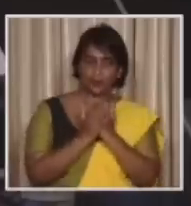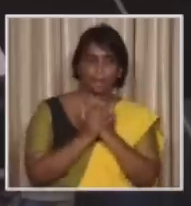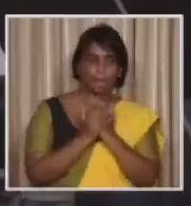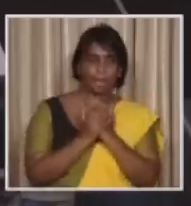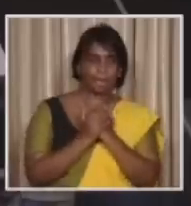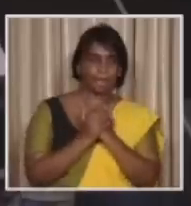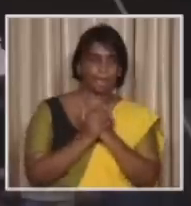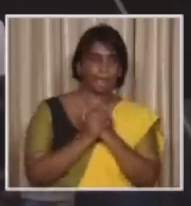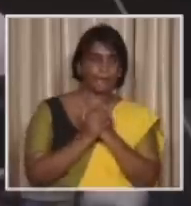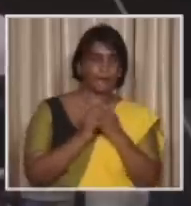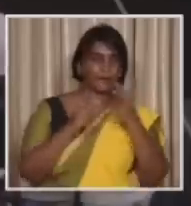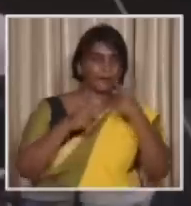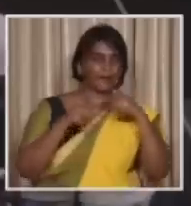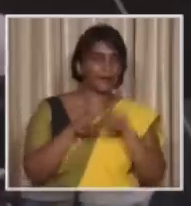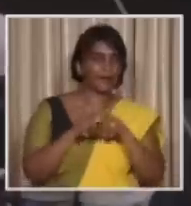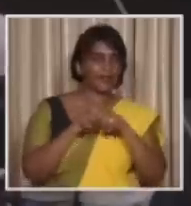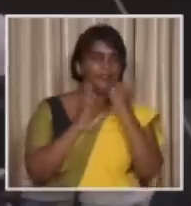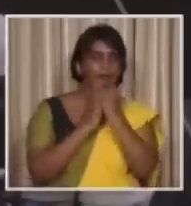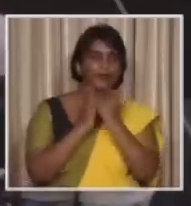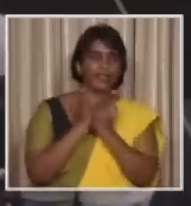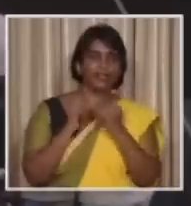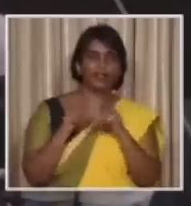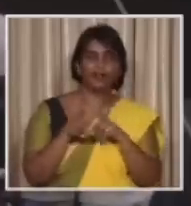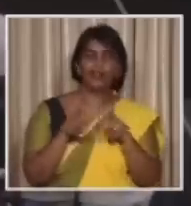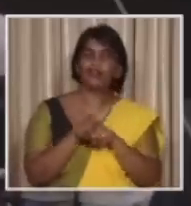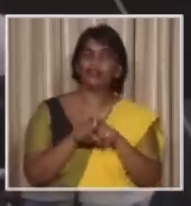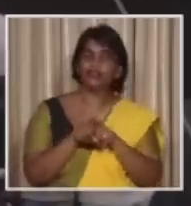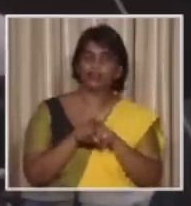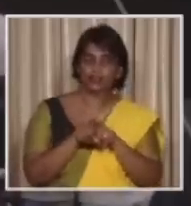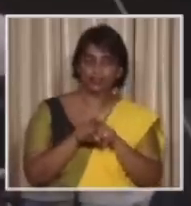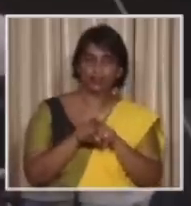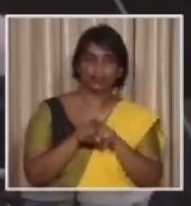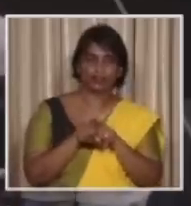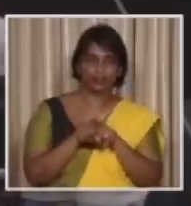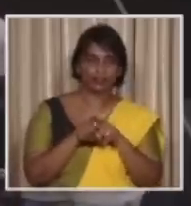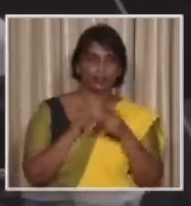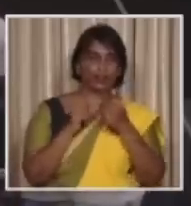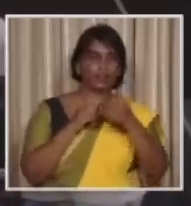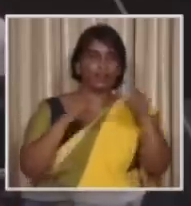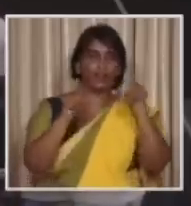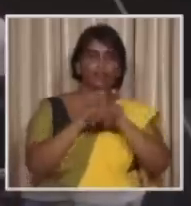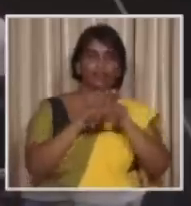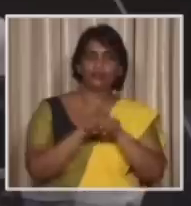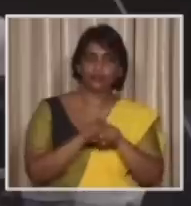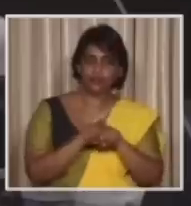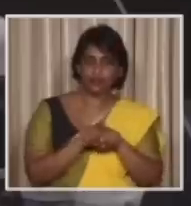වෙන්නේ වෙන මොකක්වත් නෙමෙයි. මේ ආණ්ඩුවේ ප්‍රබල දේශපාලඥයන් දැඩි ලෙස